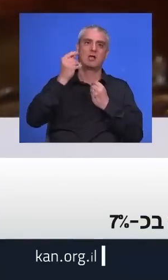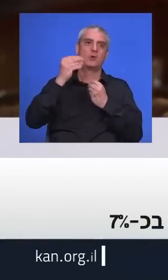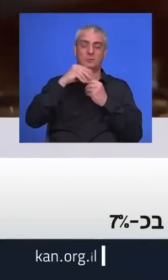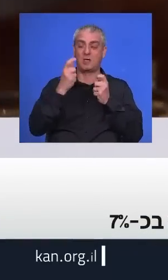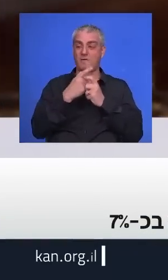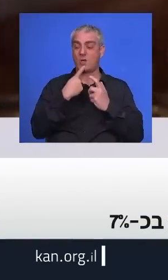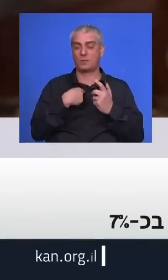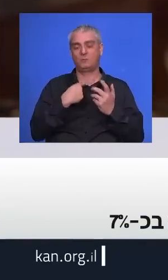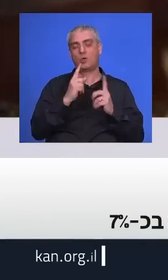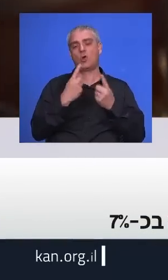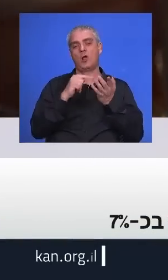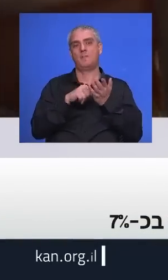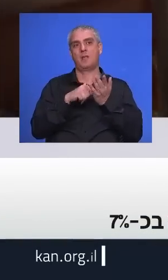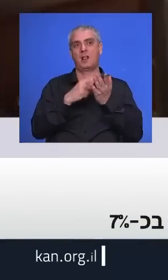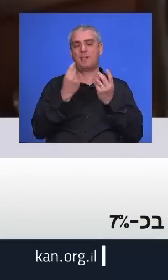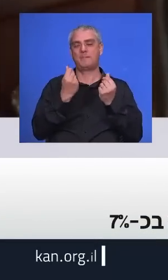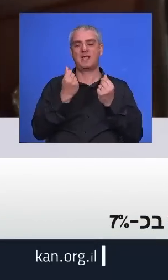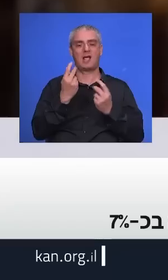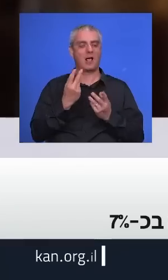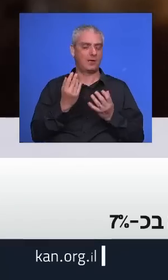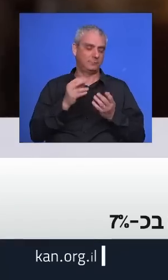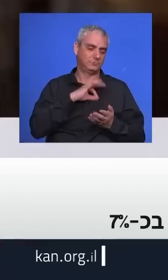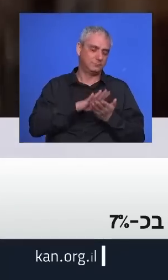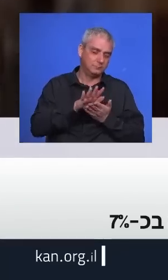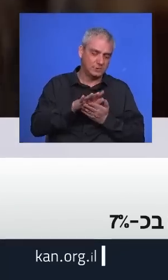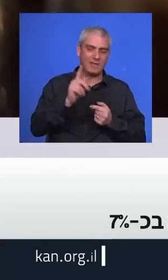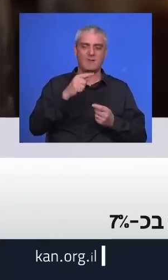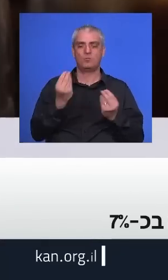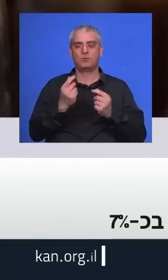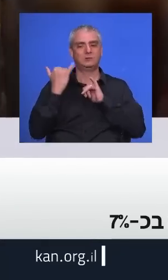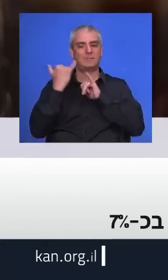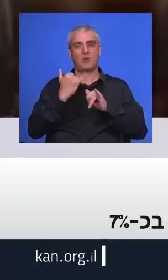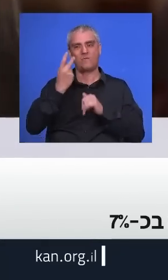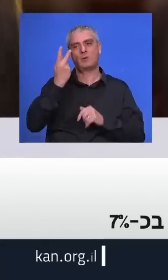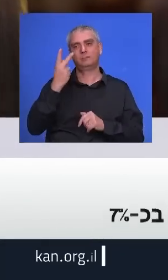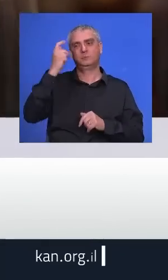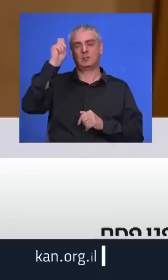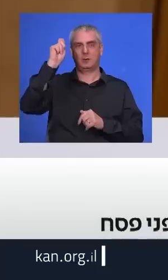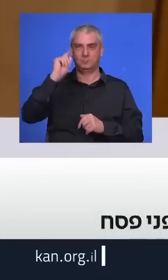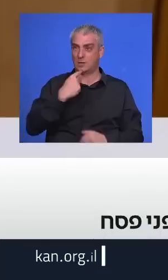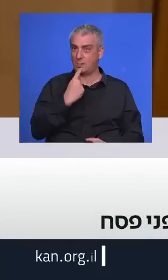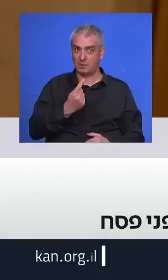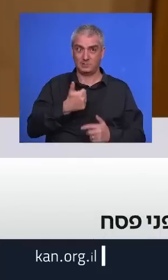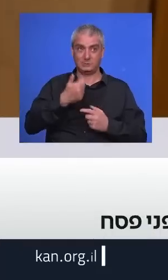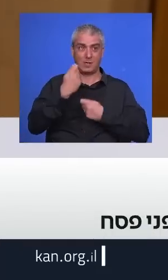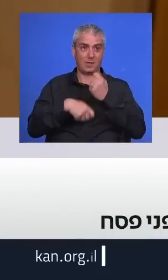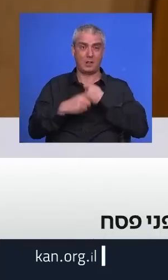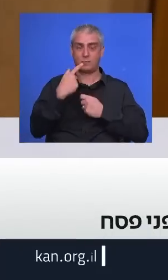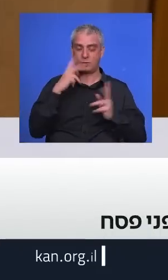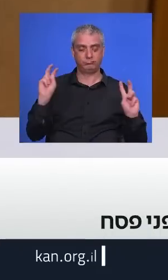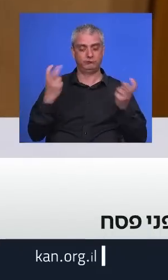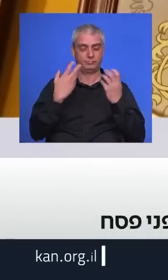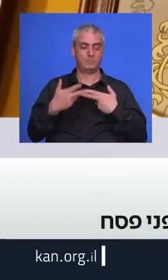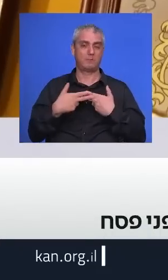אומרים שזה קורה בגלל עליית מחירי התשומות ומחירי המוצרים המיובאים. צריך להגיד, שר הכלכלה אומר שהוא יכנס בימים